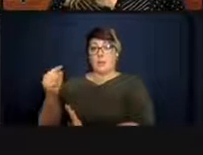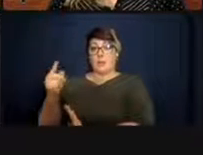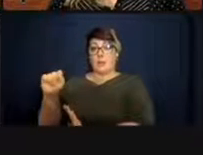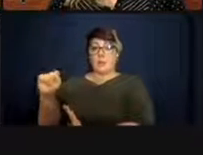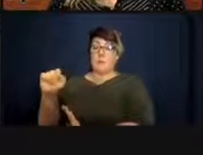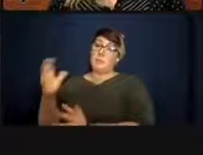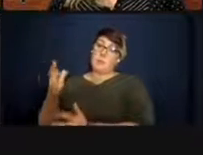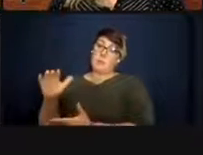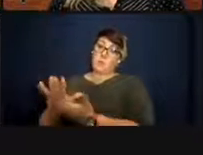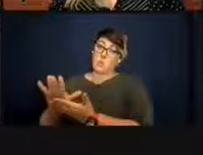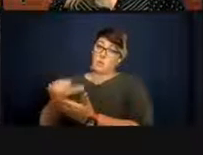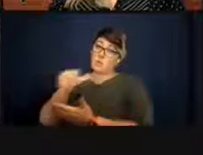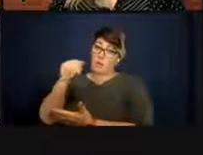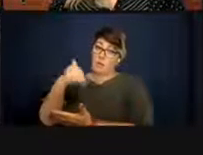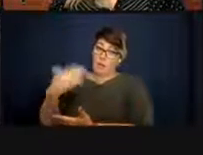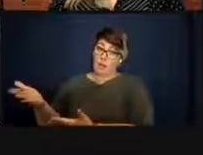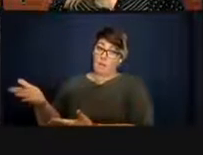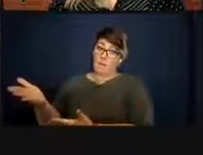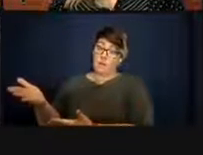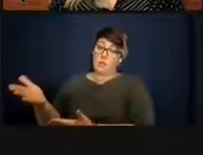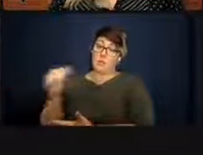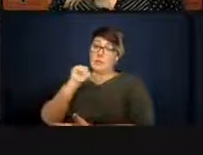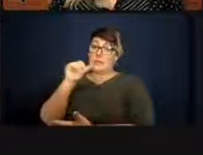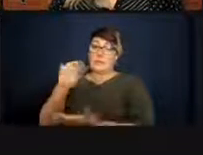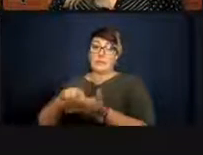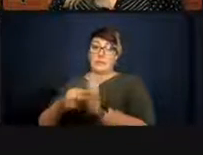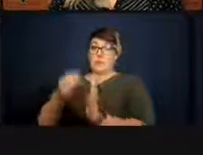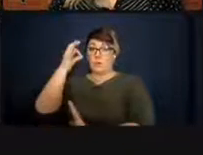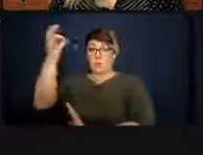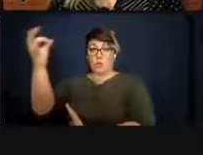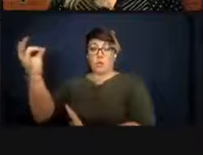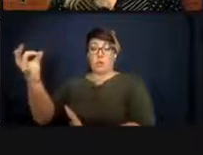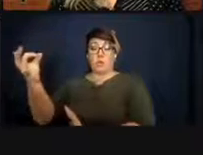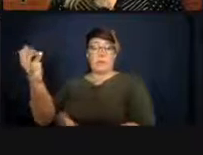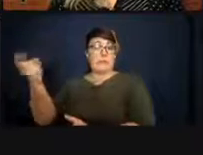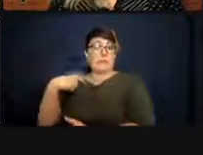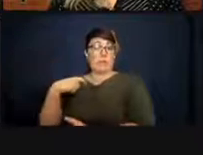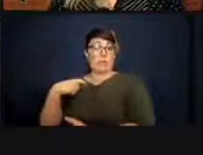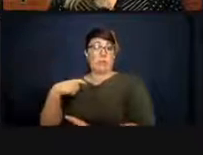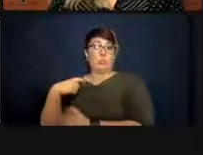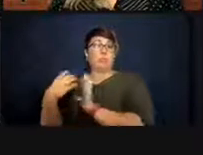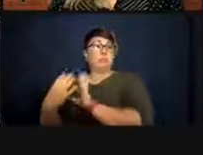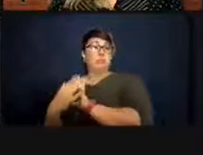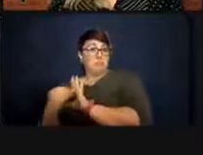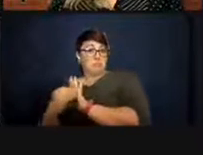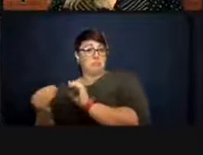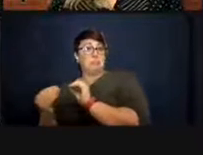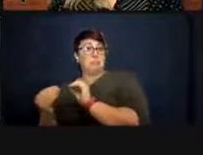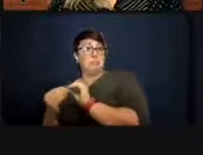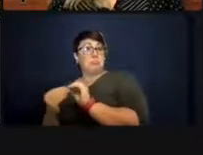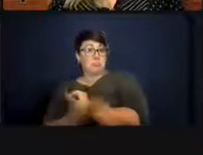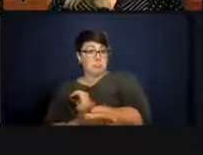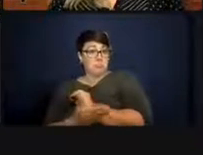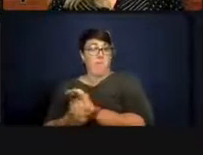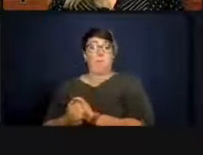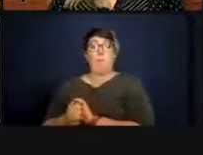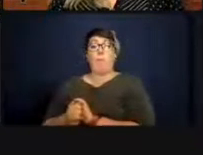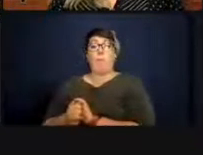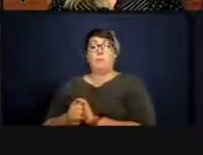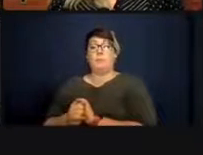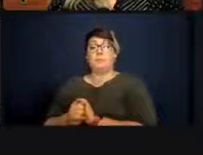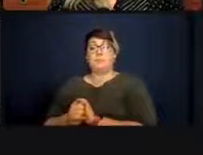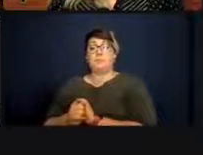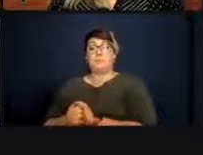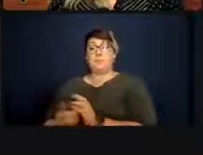لغير الماجنت. وهذا لا يعني إذا لم تكن المدرسة تحتوي على هذا الأمر ولديها هذا الأمر